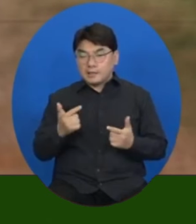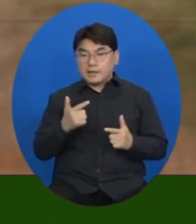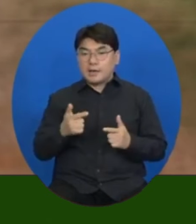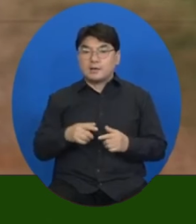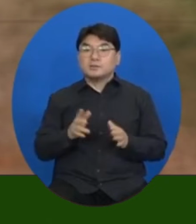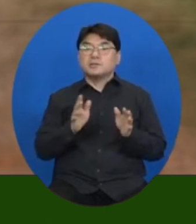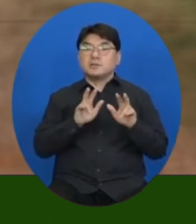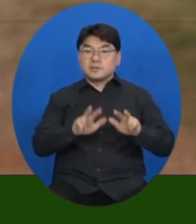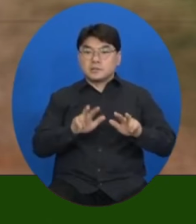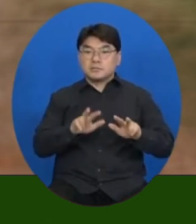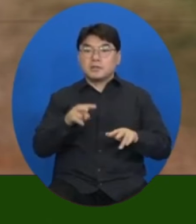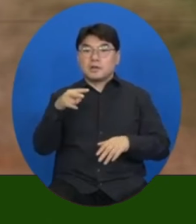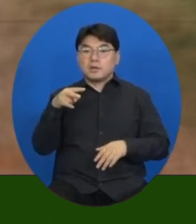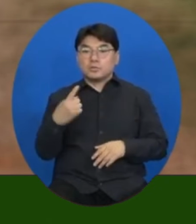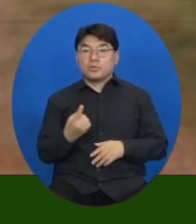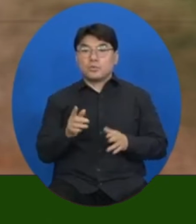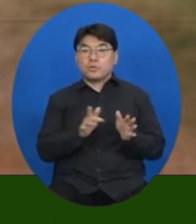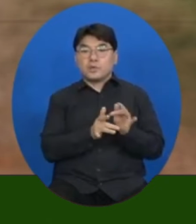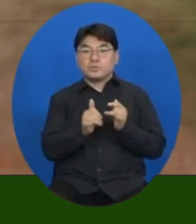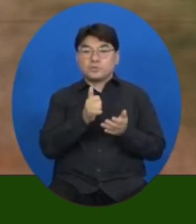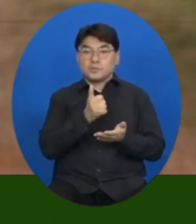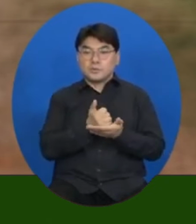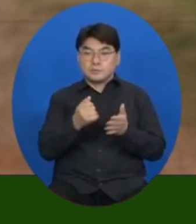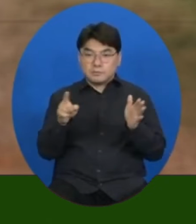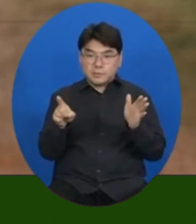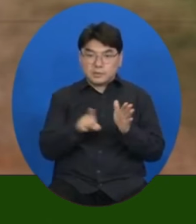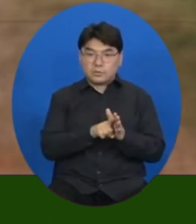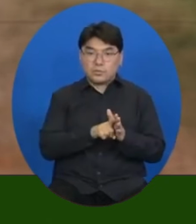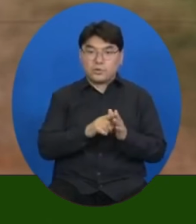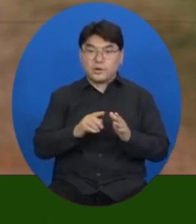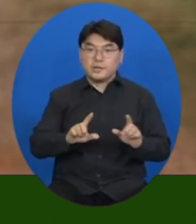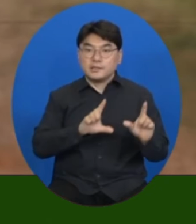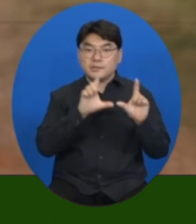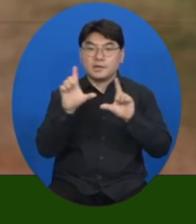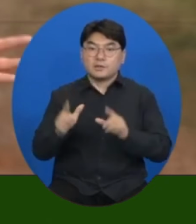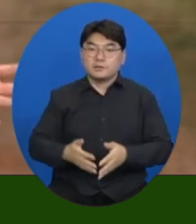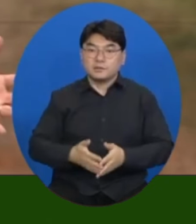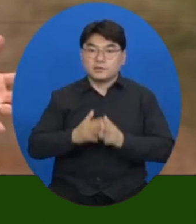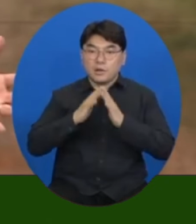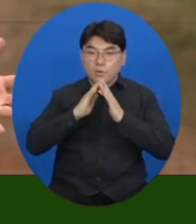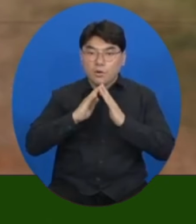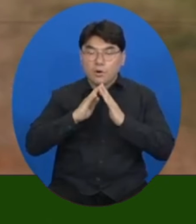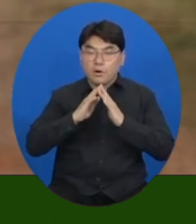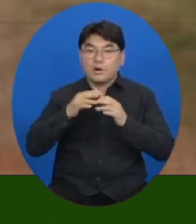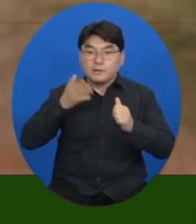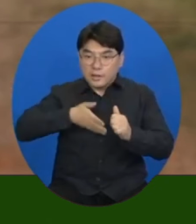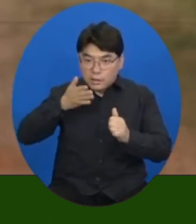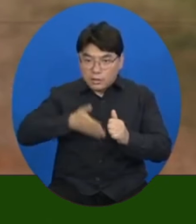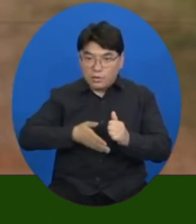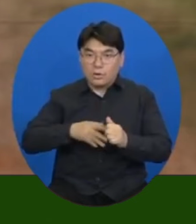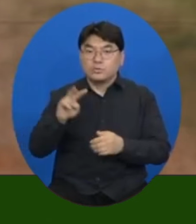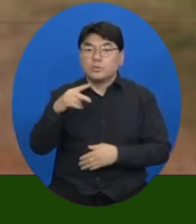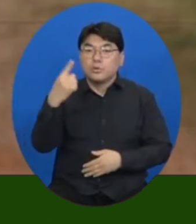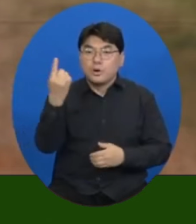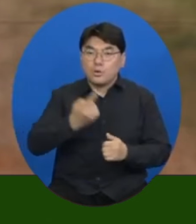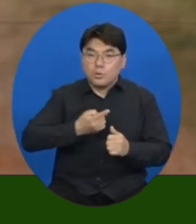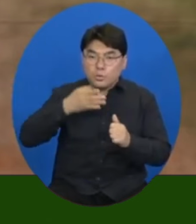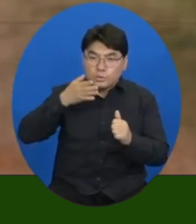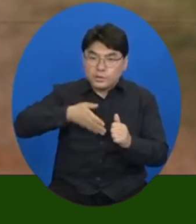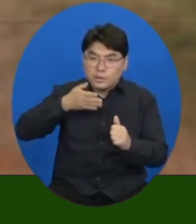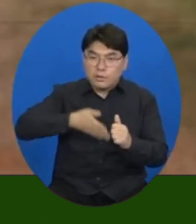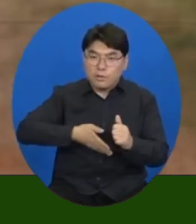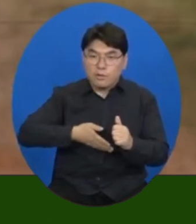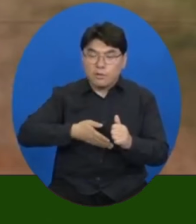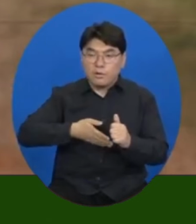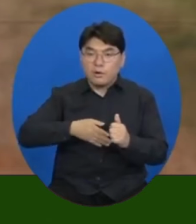믿고 그 예수 그리스도 위에 여러분들의 인생을 세우라고 다른 이름으로서 구원이 없으니 여러분 돌아오십시오 지금이 얘기하고 있는